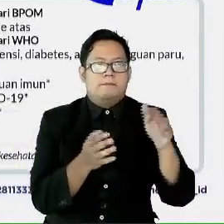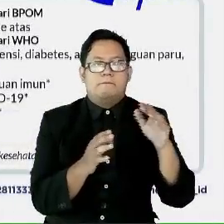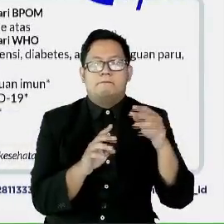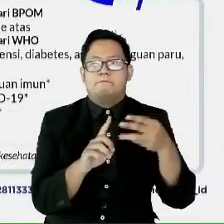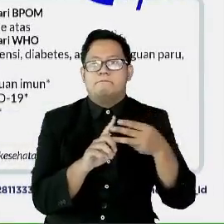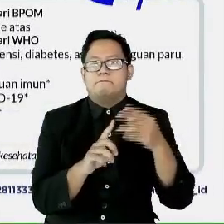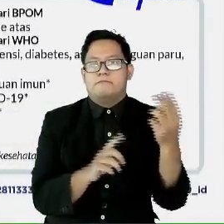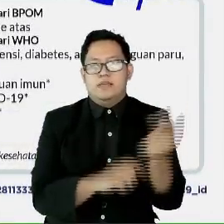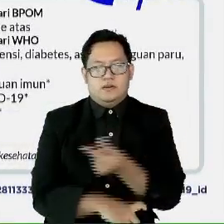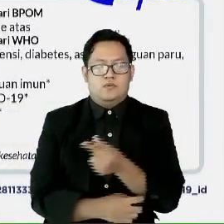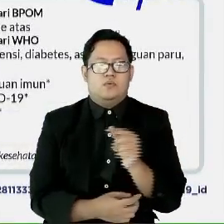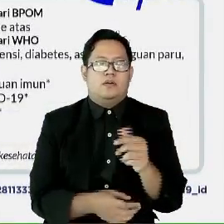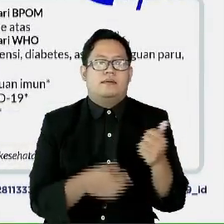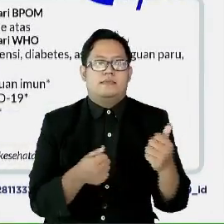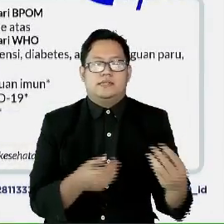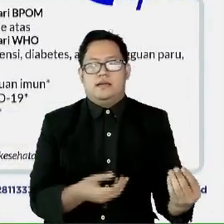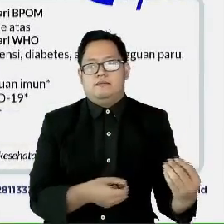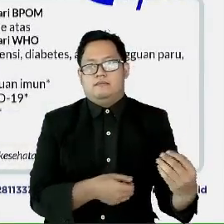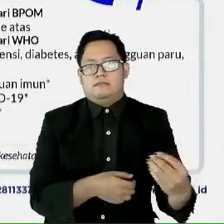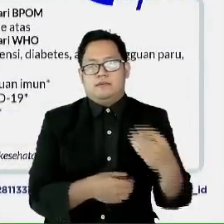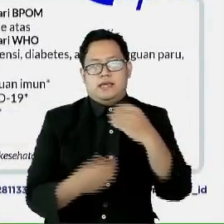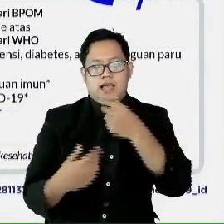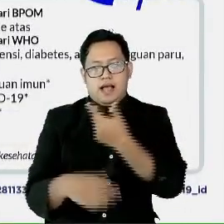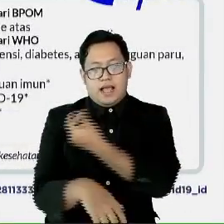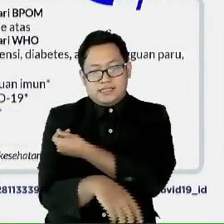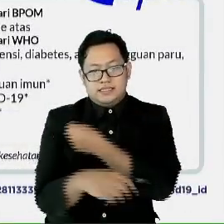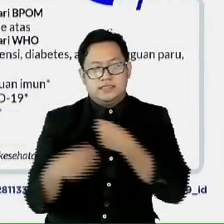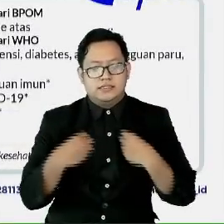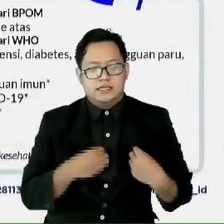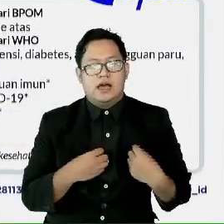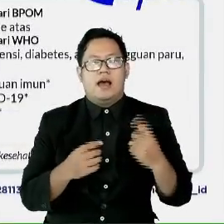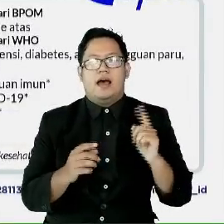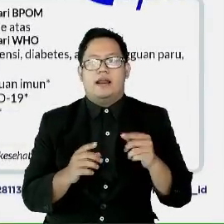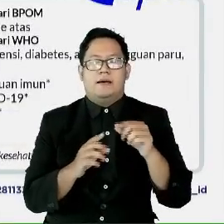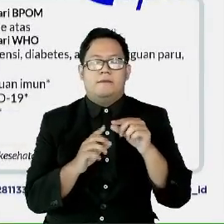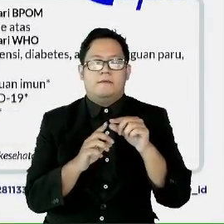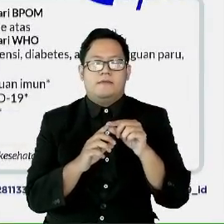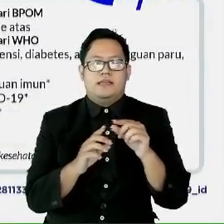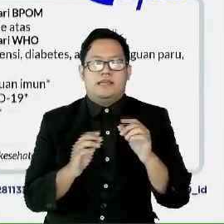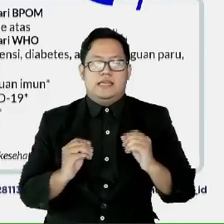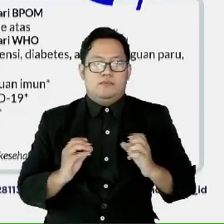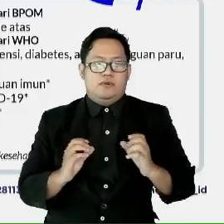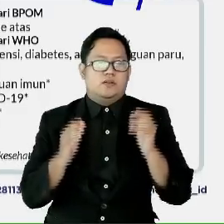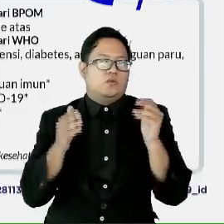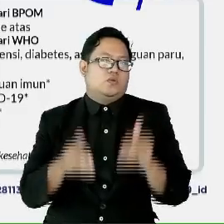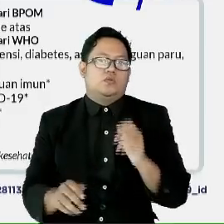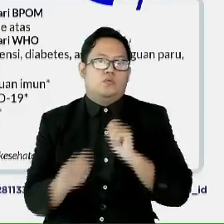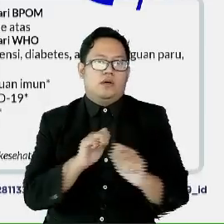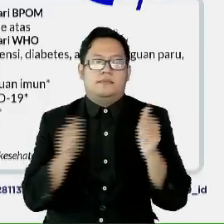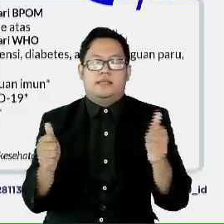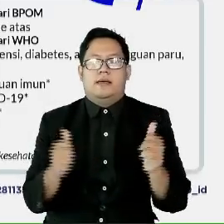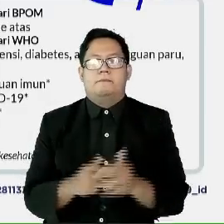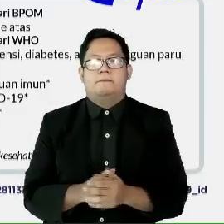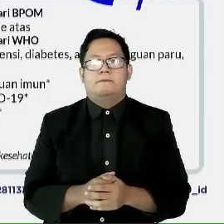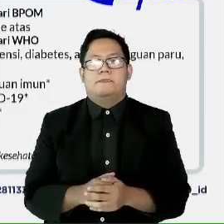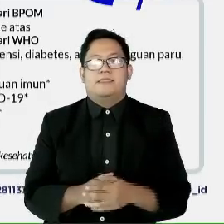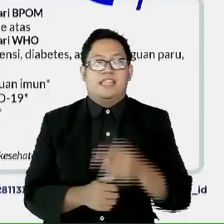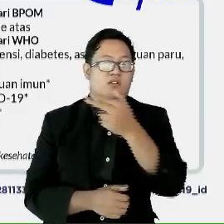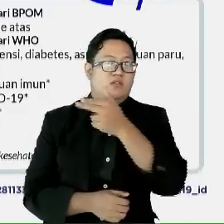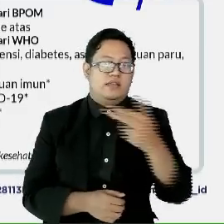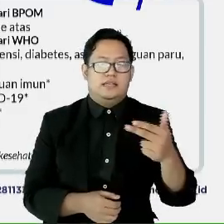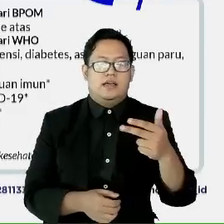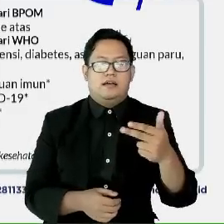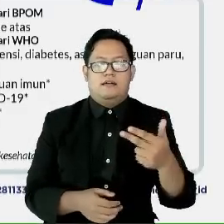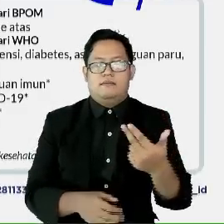protein yang menimbulkan respon imunitas khusus. Di Indonesia, sejauh ini telah terdapat 5